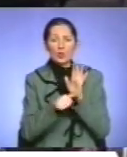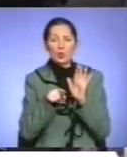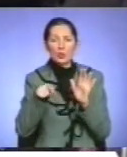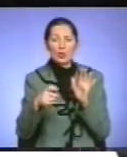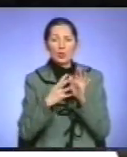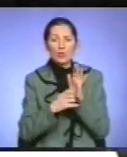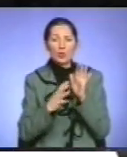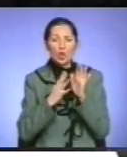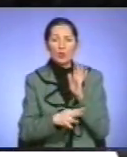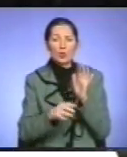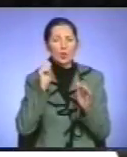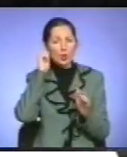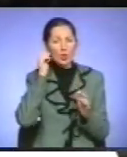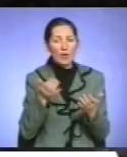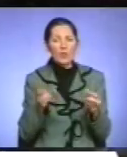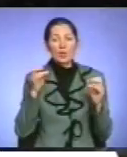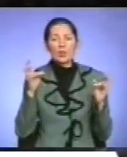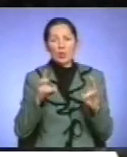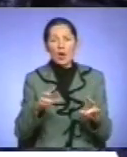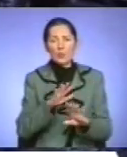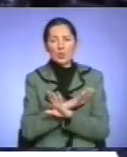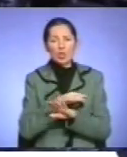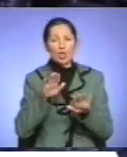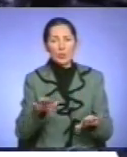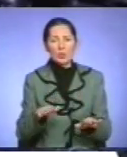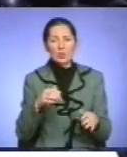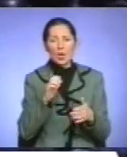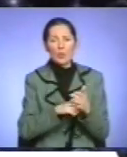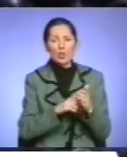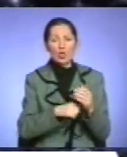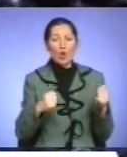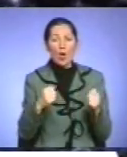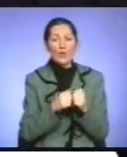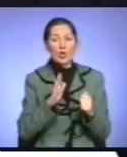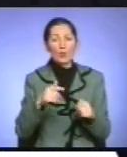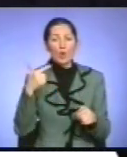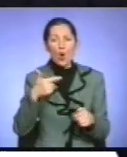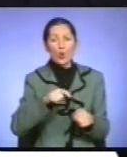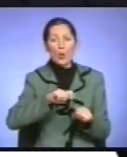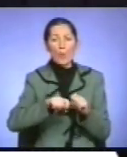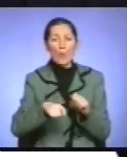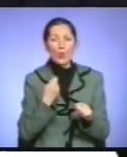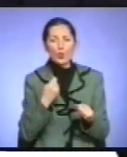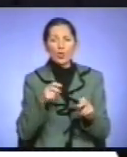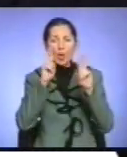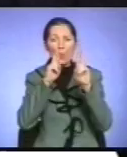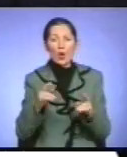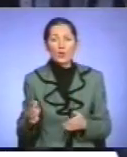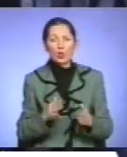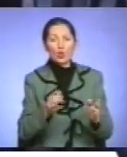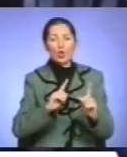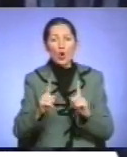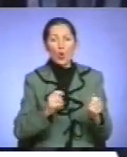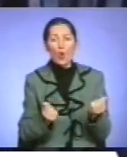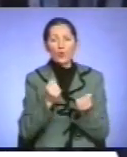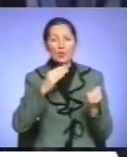років народження від отриманих травм загинули на місці. Причиною аварії, найімовірніше, стало грубе порушення правил дорожнього руху. Водій «Жигулів»